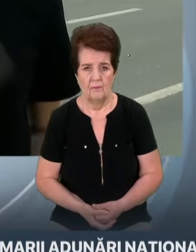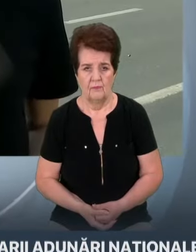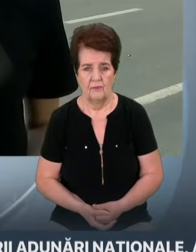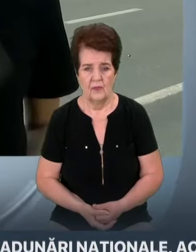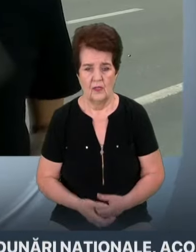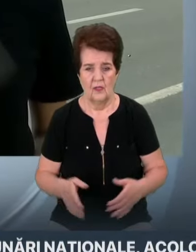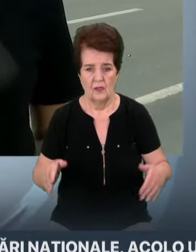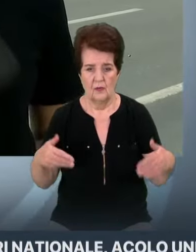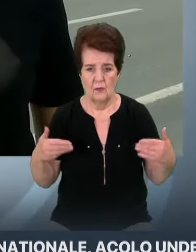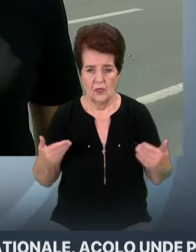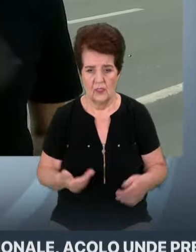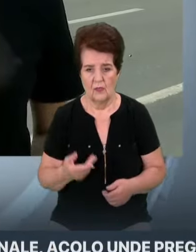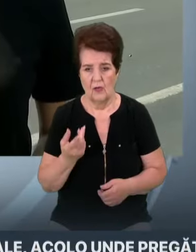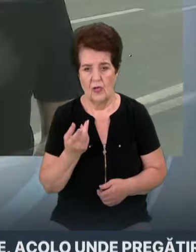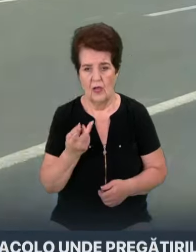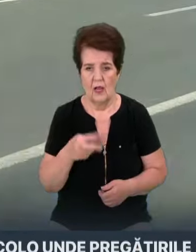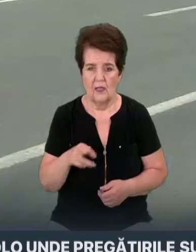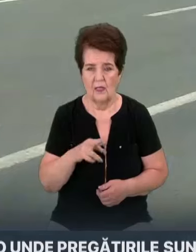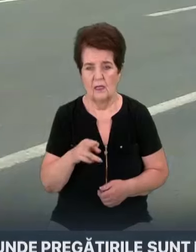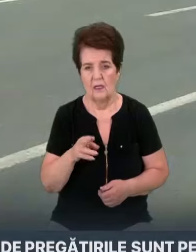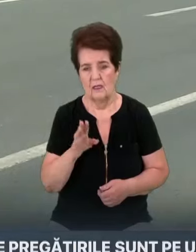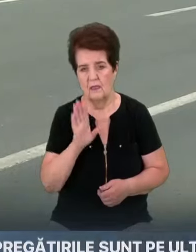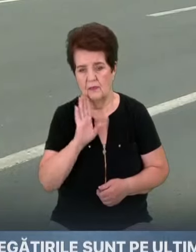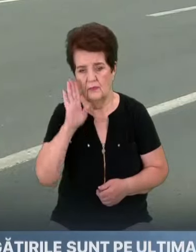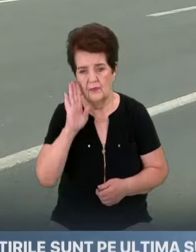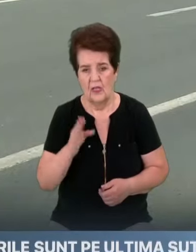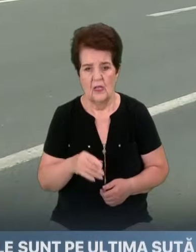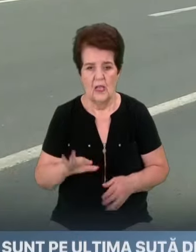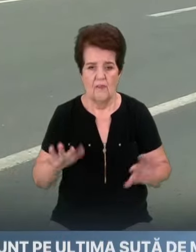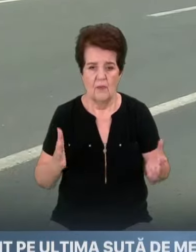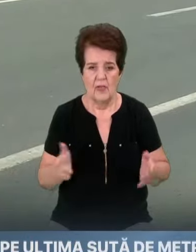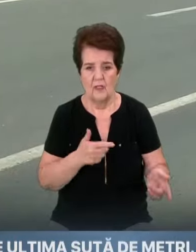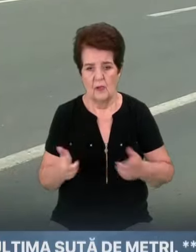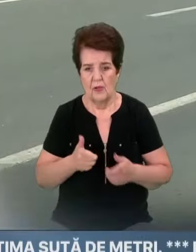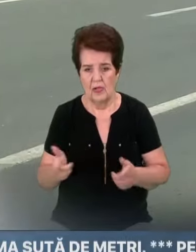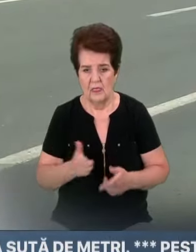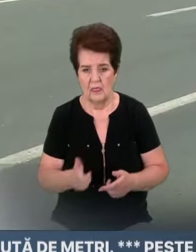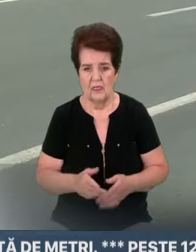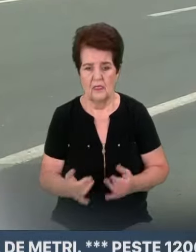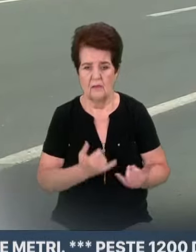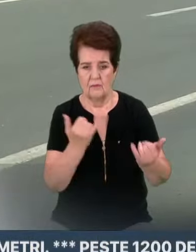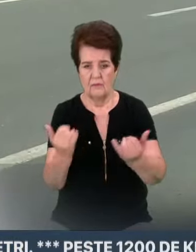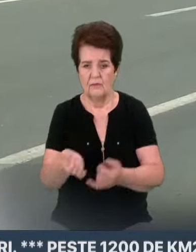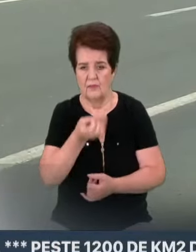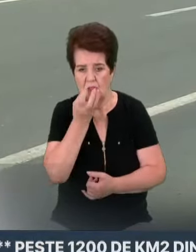Bun găsit, Leanca, bun găsit, doamnelor și domnilor. Evenimentele prilejuite Zilei Independenței vor începe cu depuneri de flori